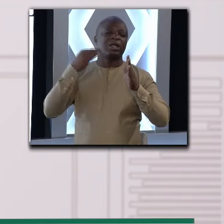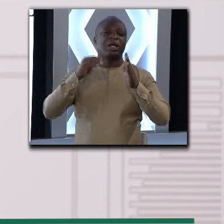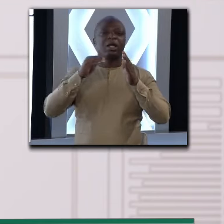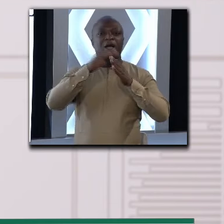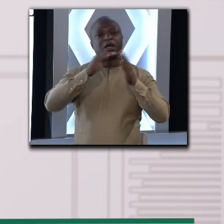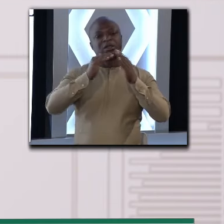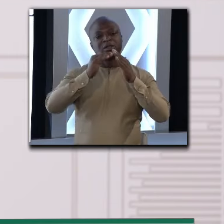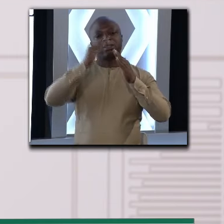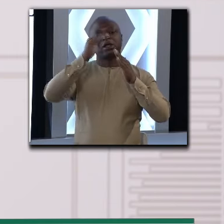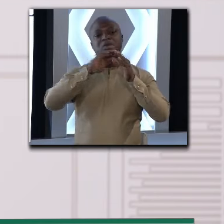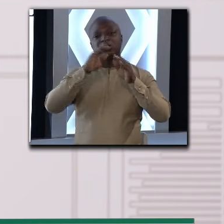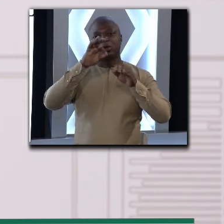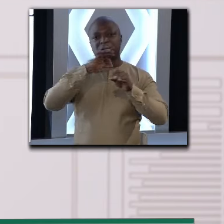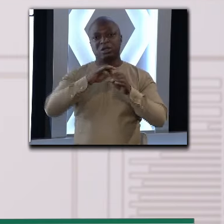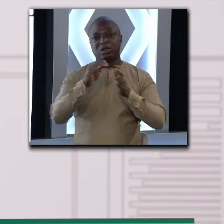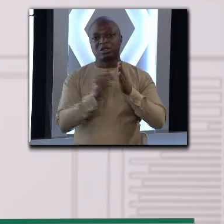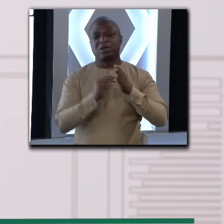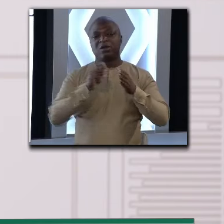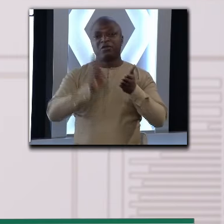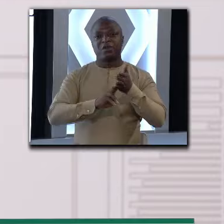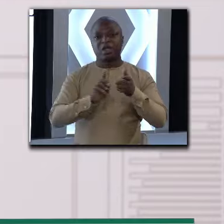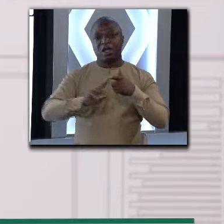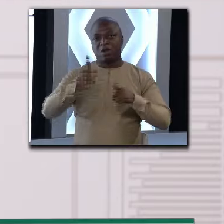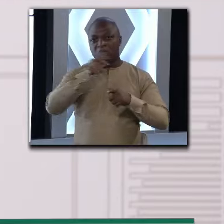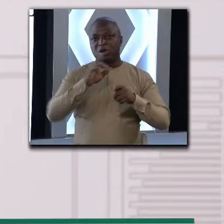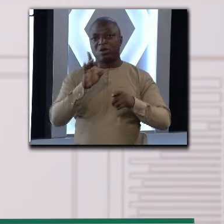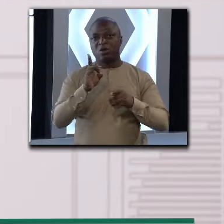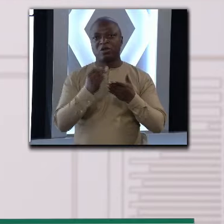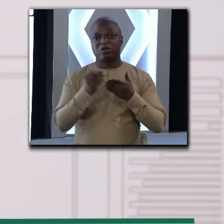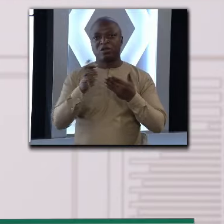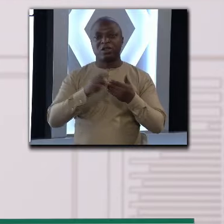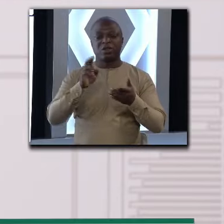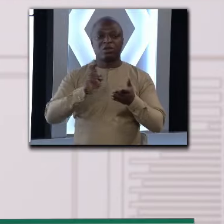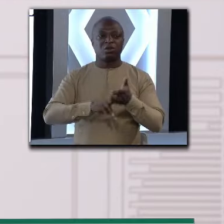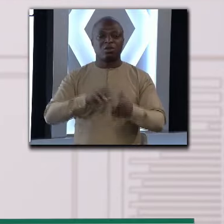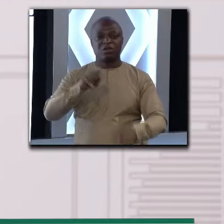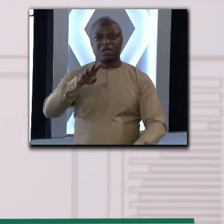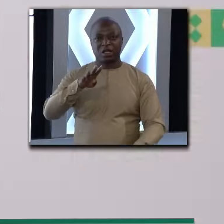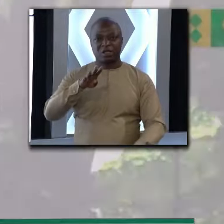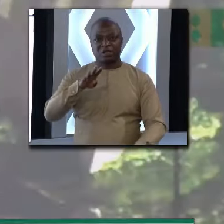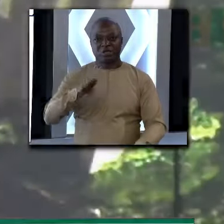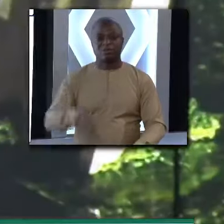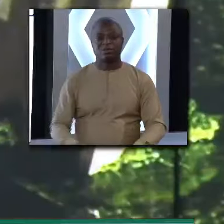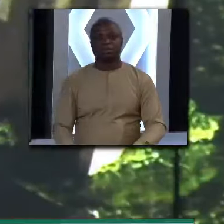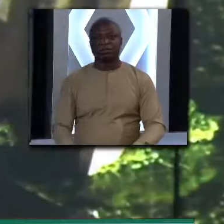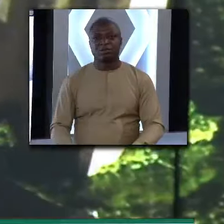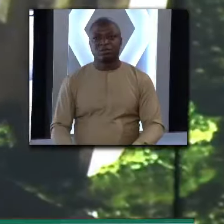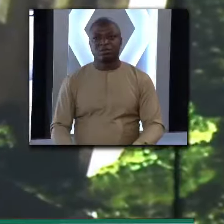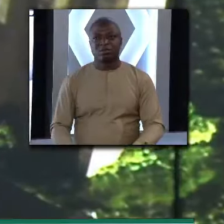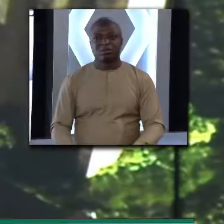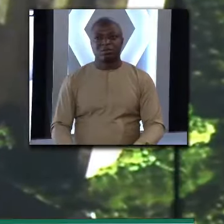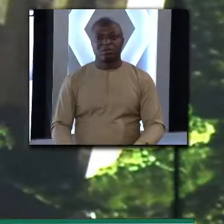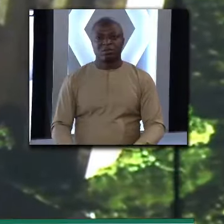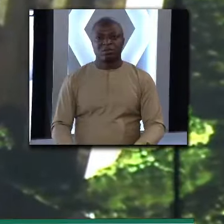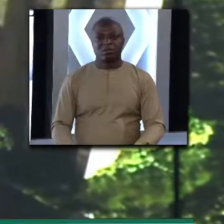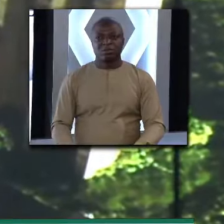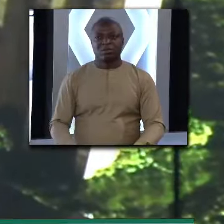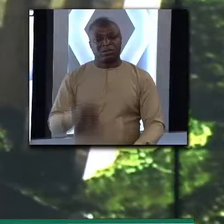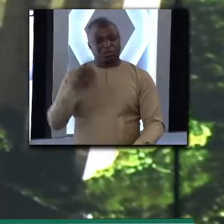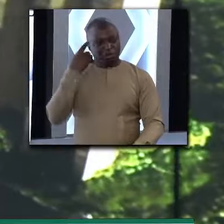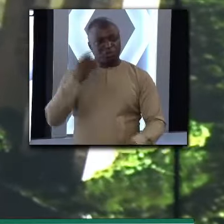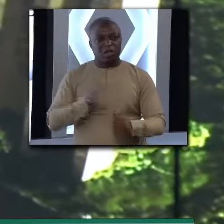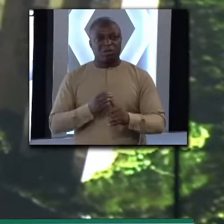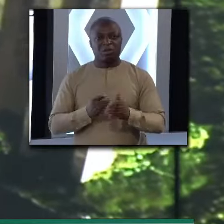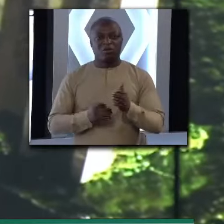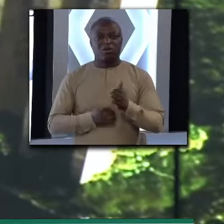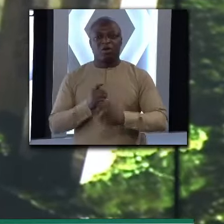liste. Fait à Lomé le 8 février 2024. Pour la première fois,